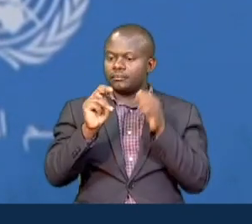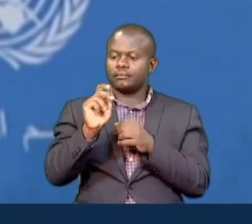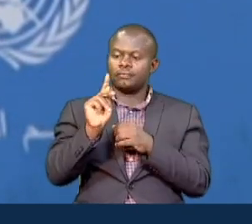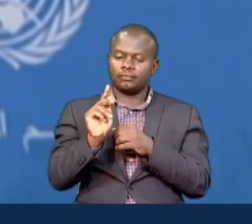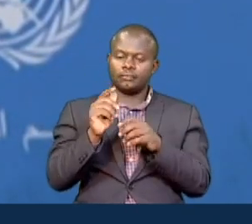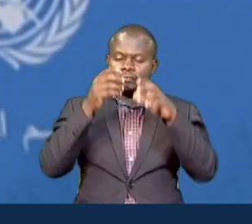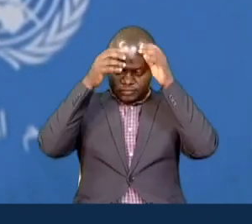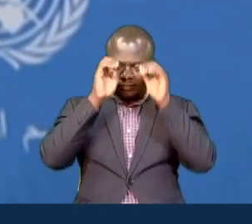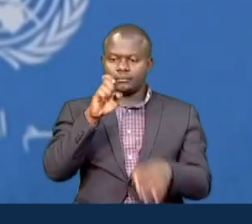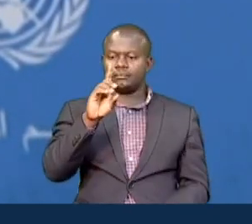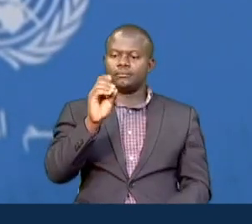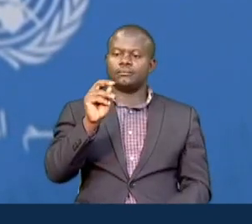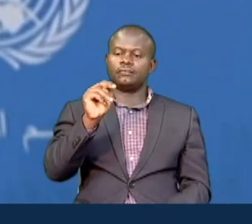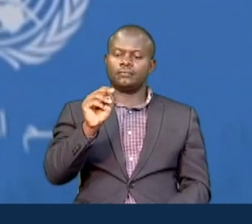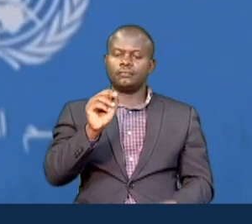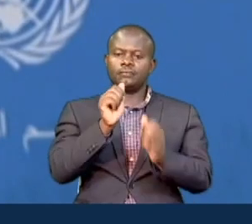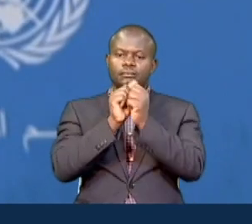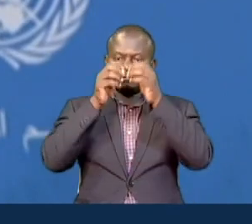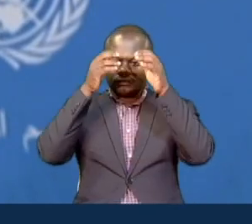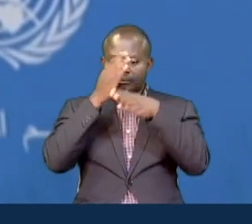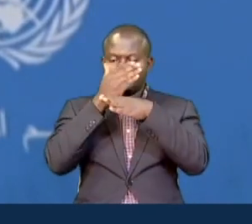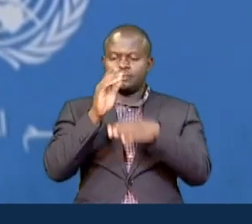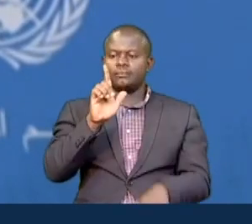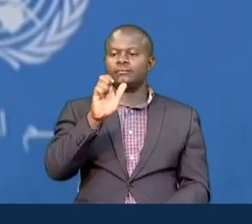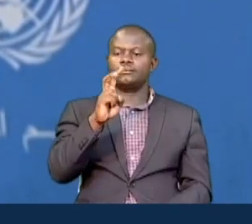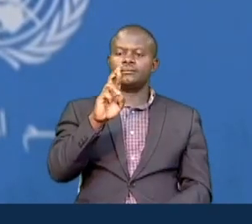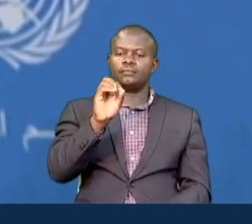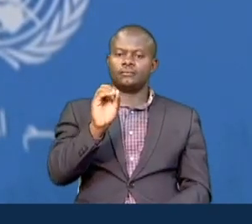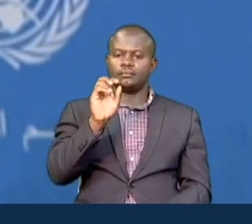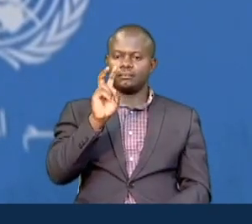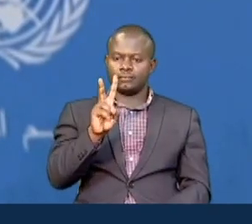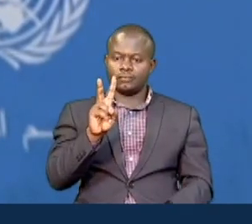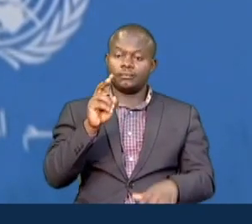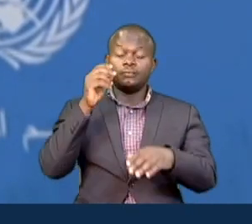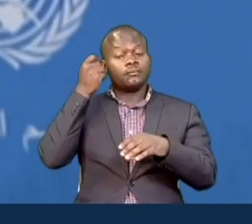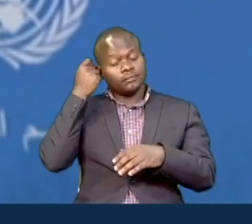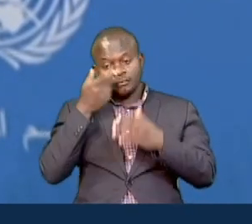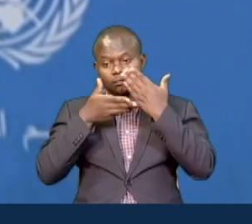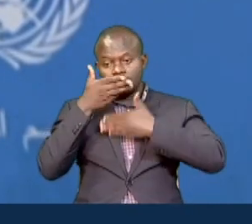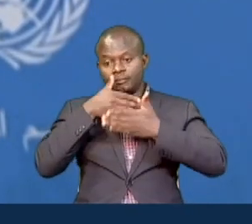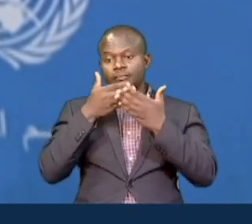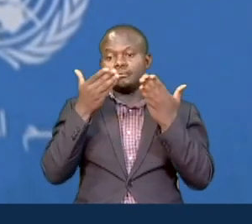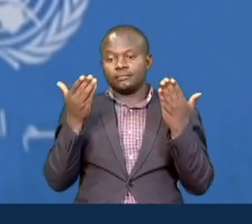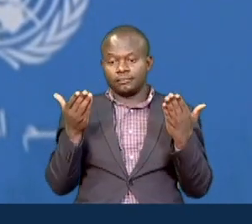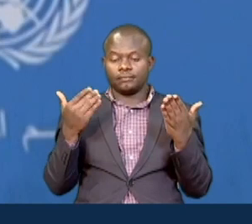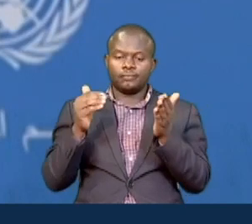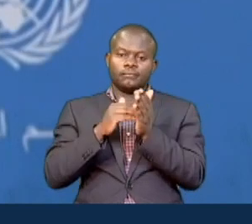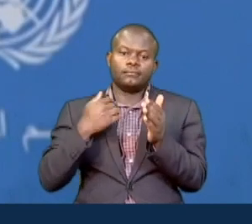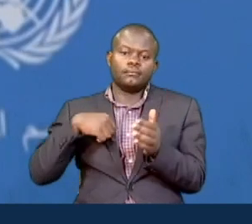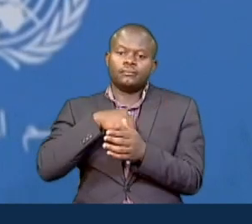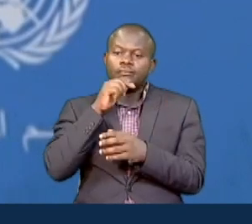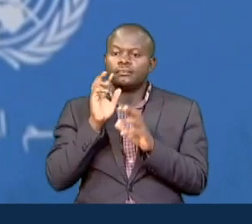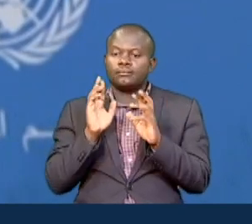Erdogan ndetse na Minisitiri Lavrov, kandi birumvikana ko ikibazo kizaba kiri ku meza y'ibiganiro byacu. Gusa ntabwo navuga ko mfite